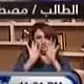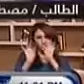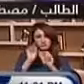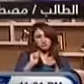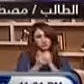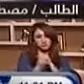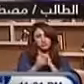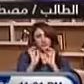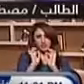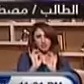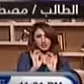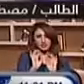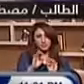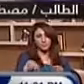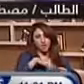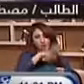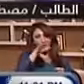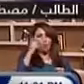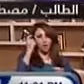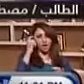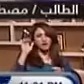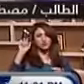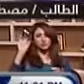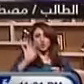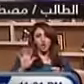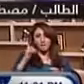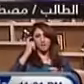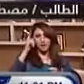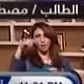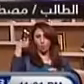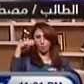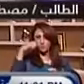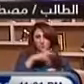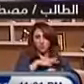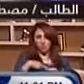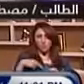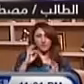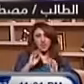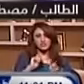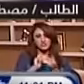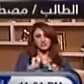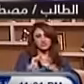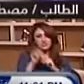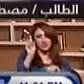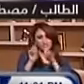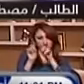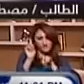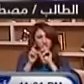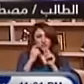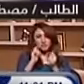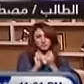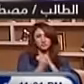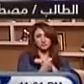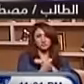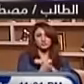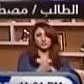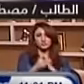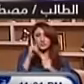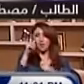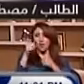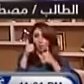اعتقد كل المواطنين عارفين الموضوع ده. يعني انا لما قلت دكتور ابراهيم غنيم ولا قلت دكتور باسم عوده ليه؟ عشان الناس